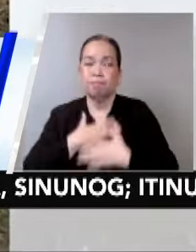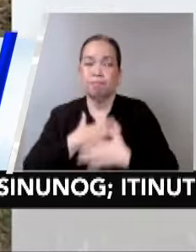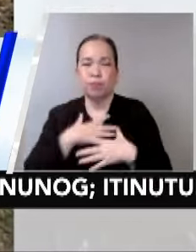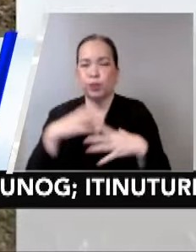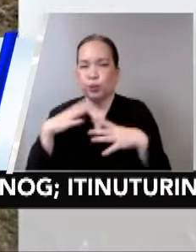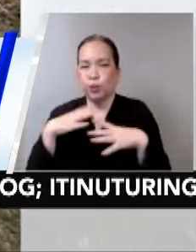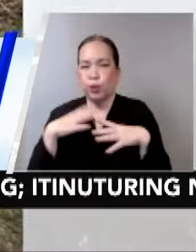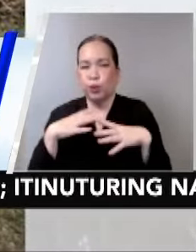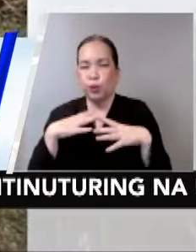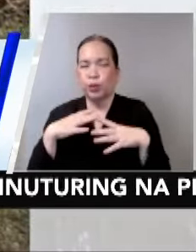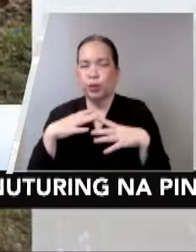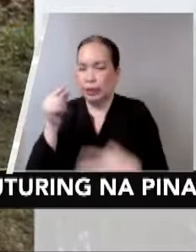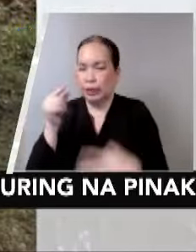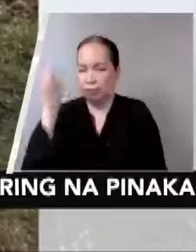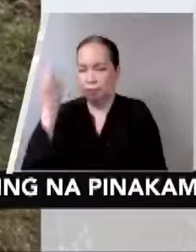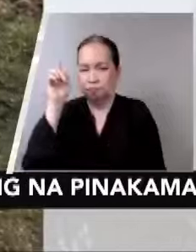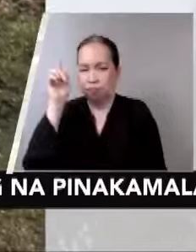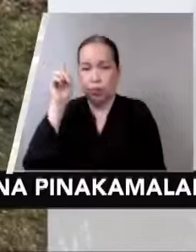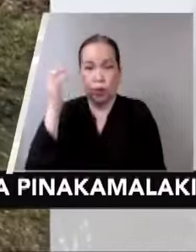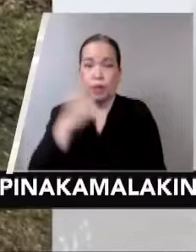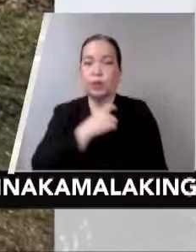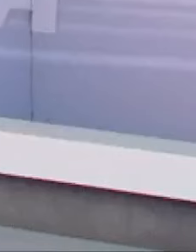in Switzerland.